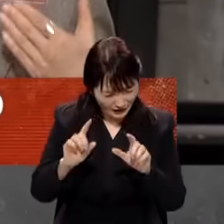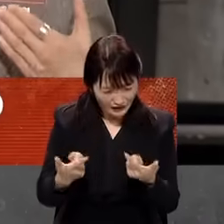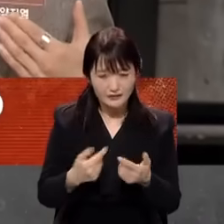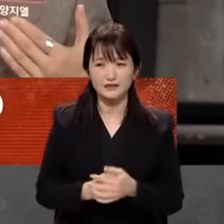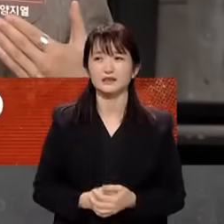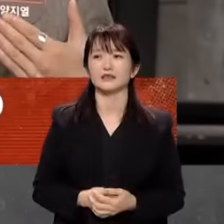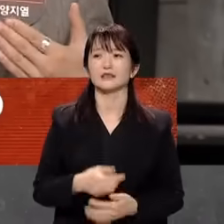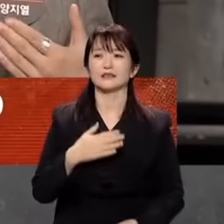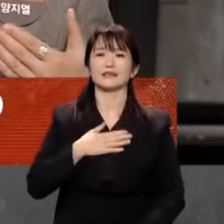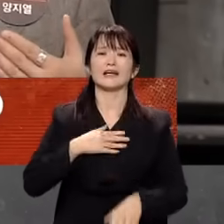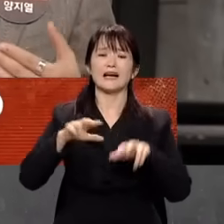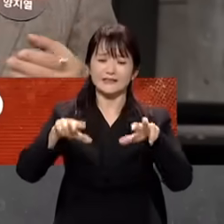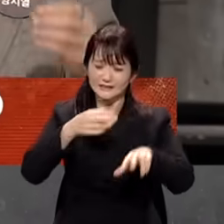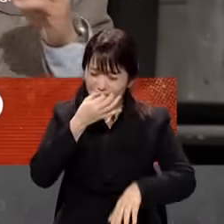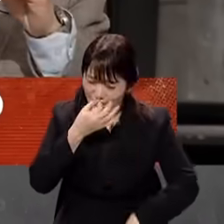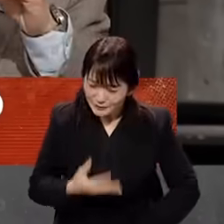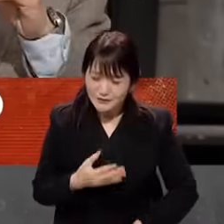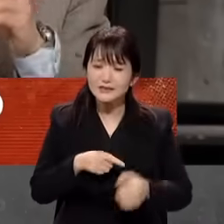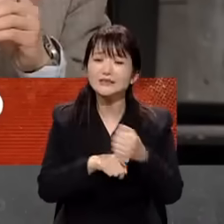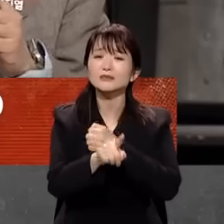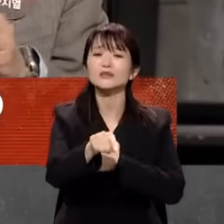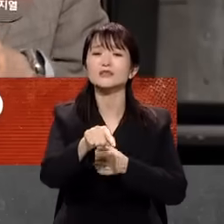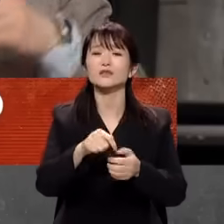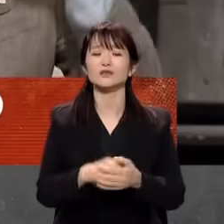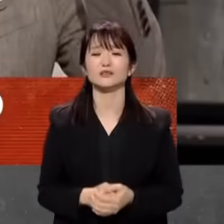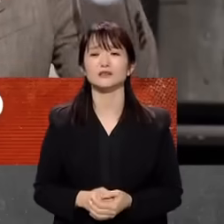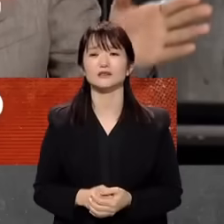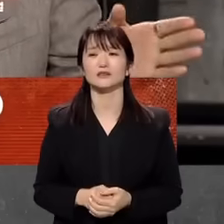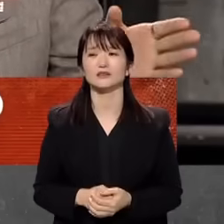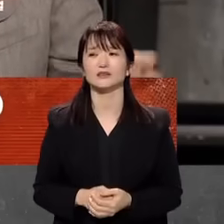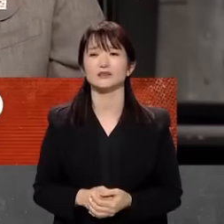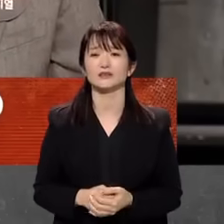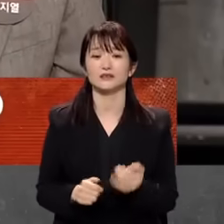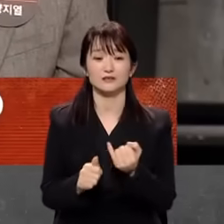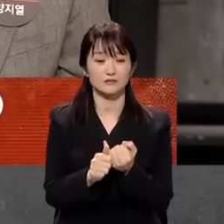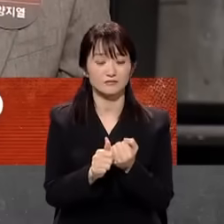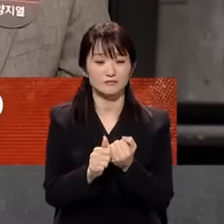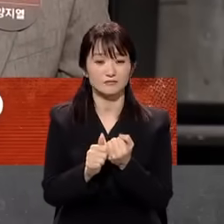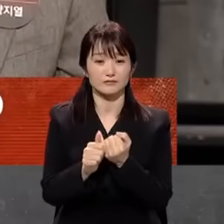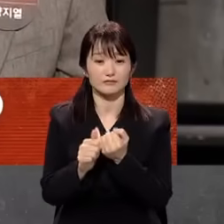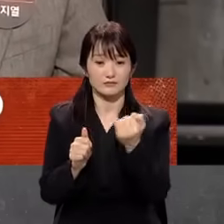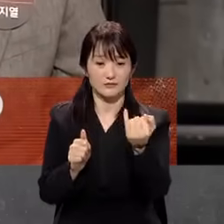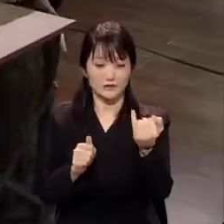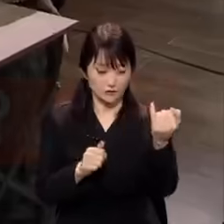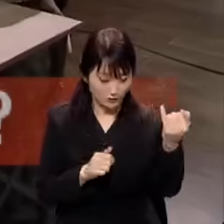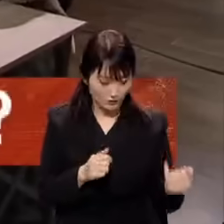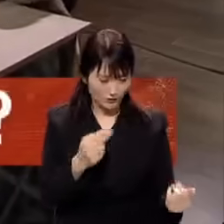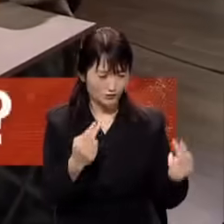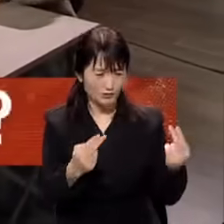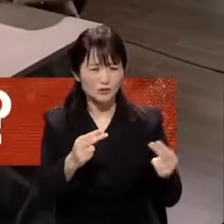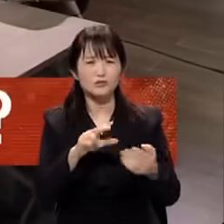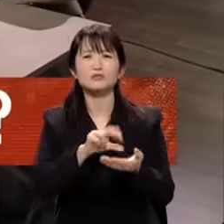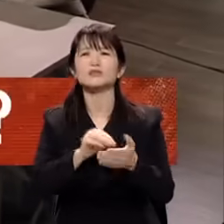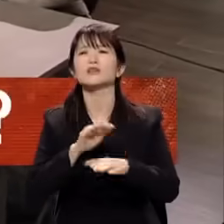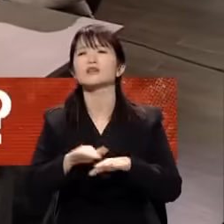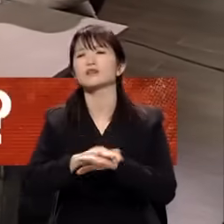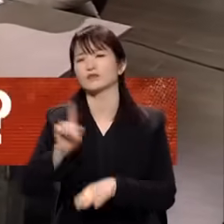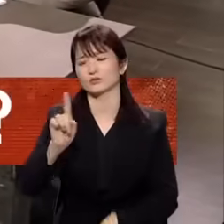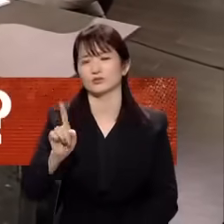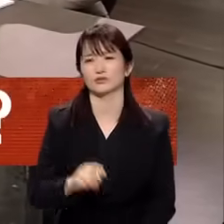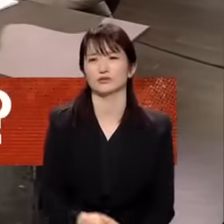지금 힘들다는 얘기를 하는데. 그 정도 돼야 해소가 되는 거고. 그거를 왜 비교를 해서 문제를 풀려고 해요. 남자들이 참 저게 문제예요. 저게. 이성적이세요.